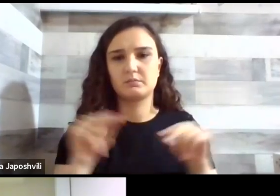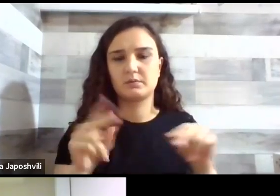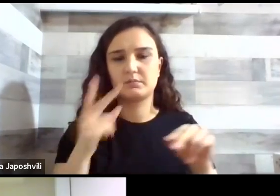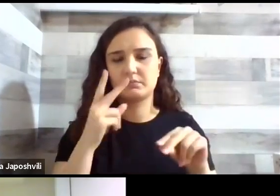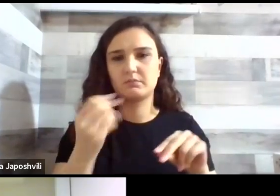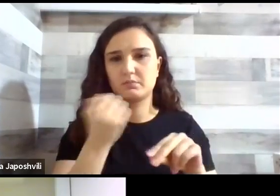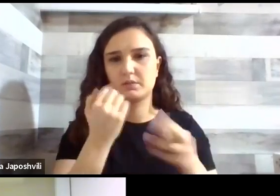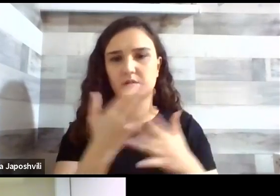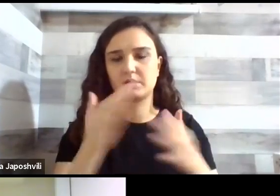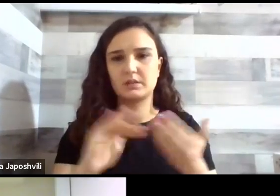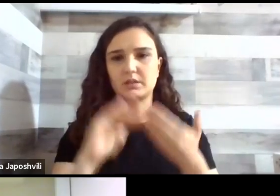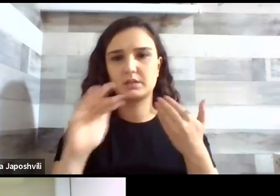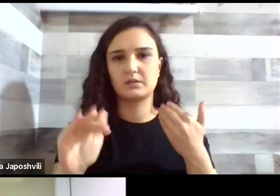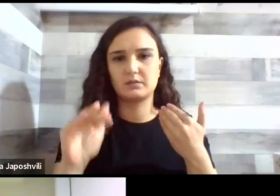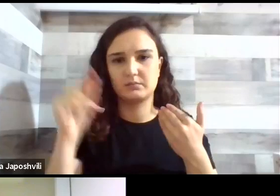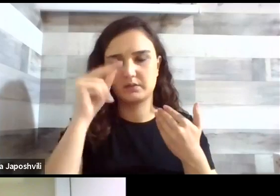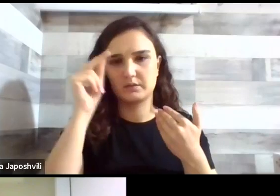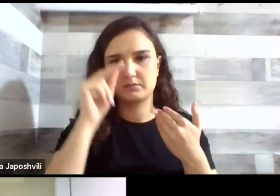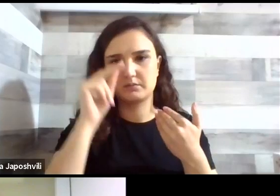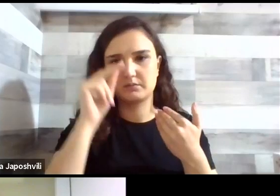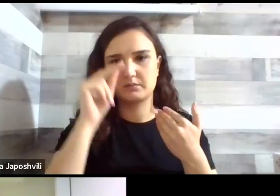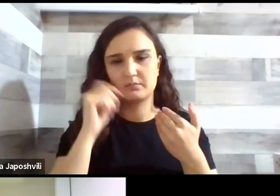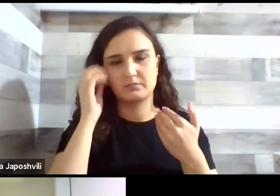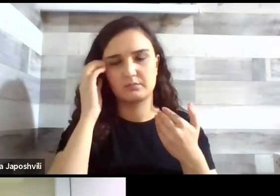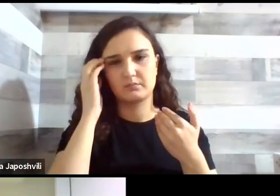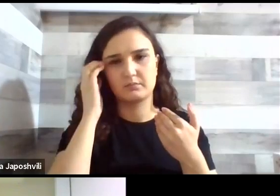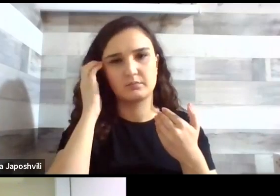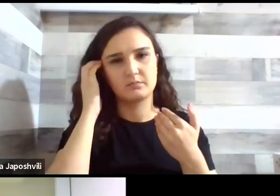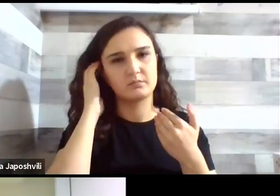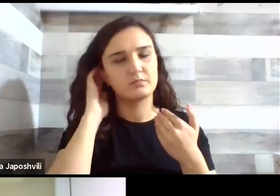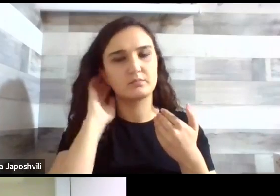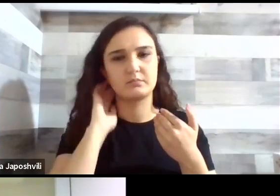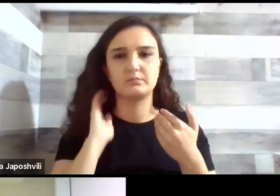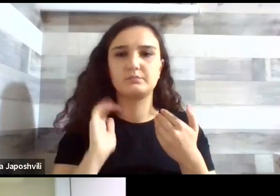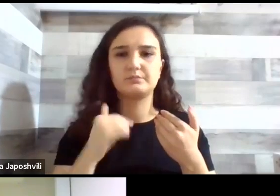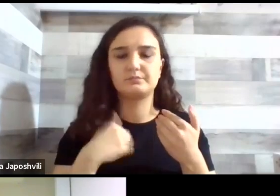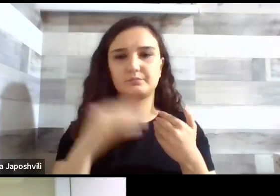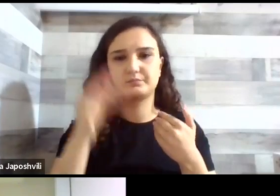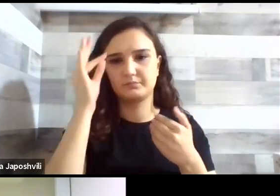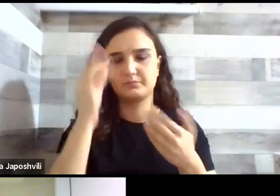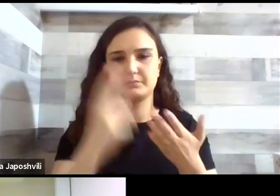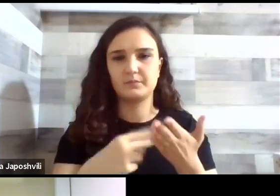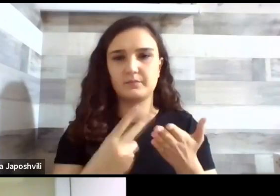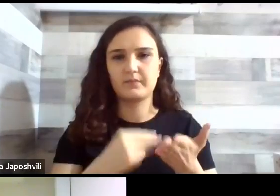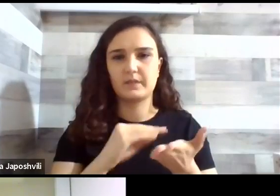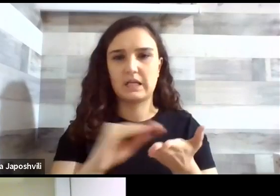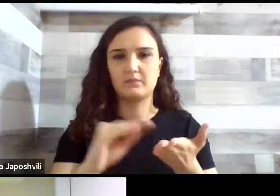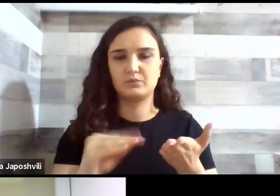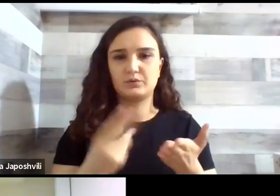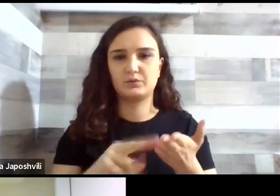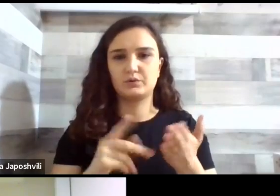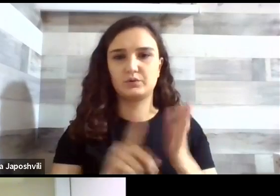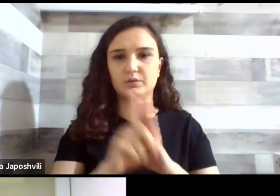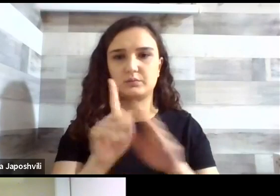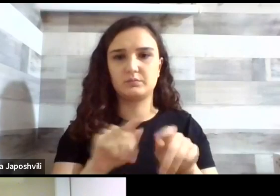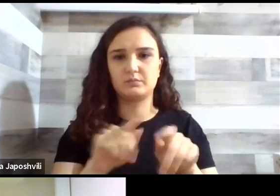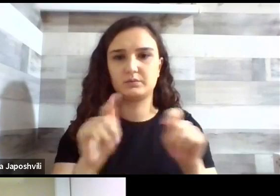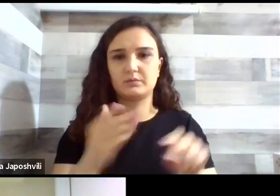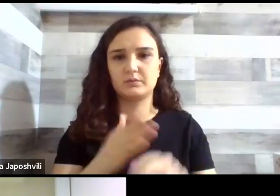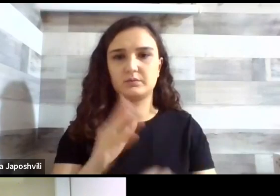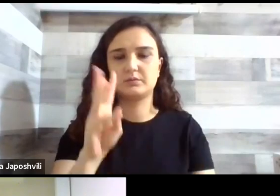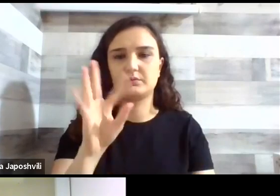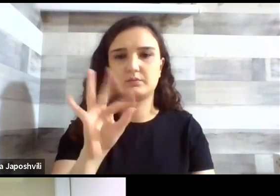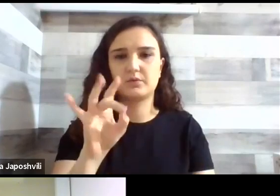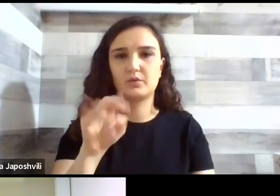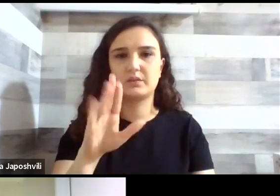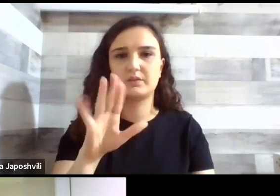მასალა დისტანციური სწავლების. მე უბრალოდ გავიხსენებ სახელმძღვანელოს, რომელიც შექმნილი არის World Vision-ის